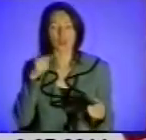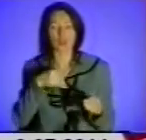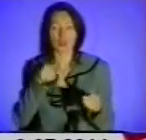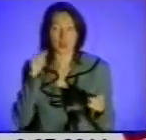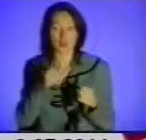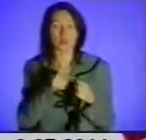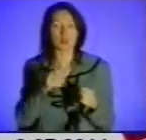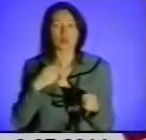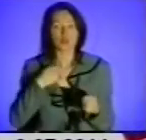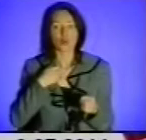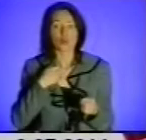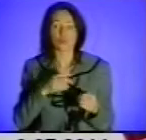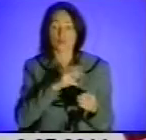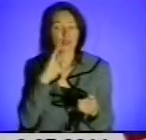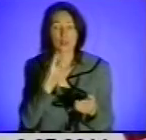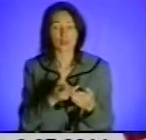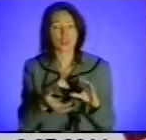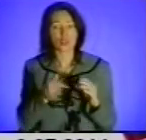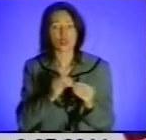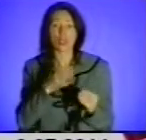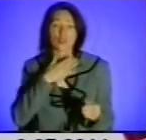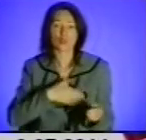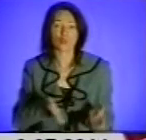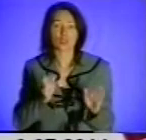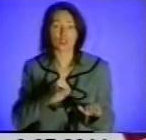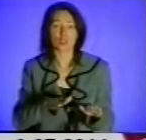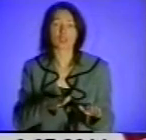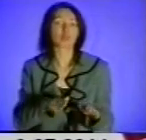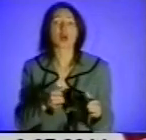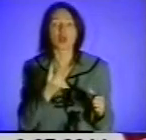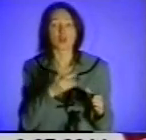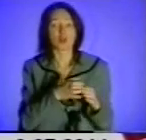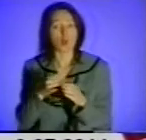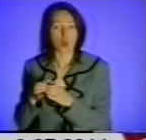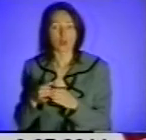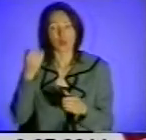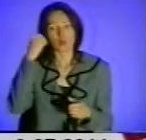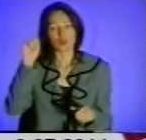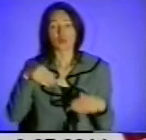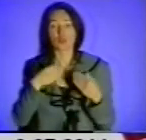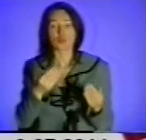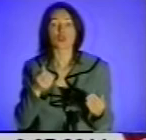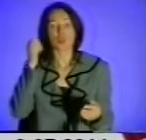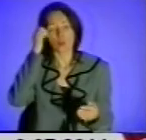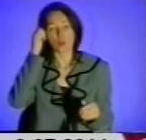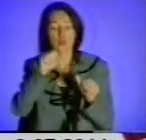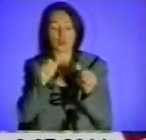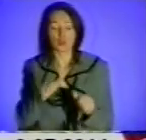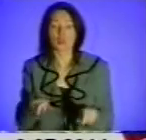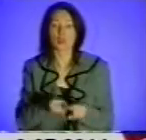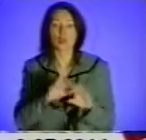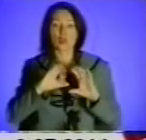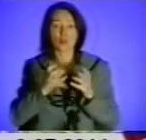задоволеними залишилися гравці обох команд. Переможцям вручили пам'ятний трофей і м'ячі. Матч відбувся, і він був